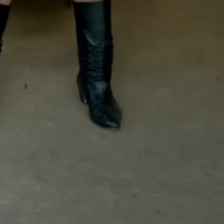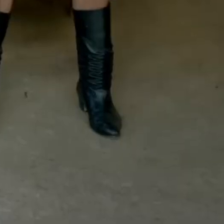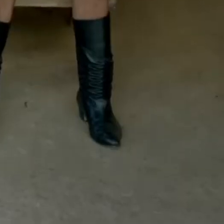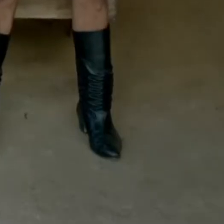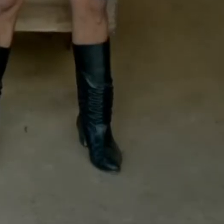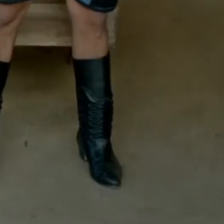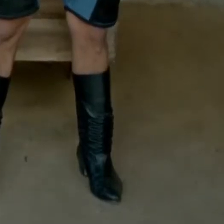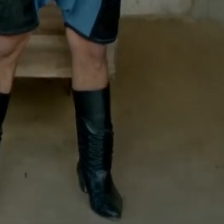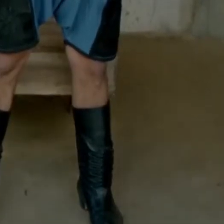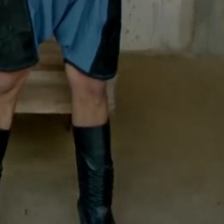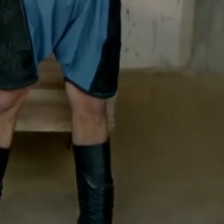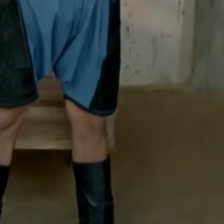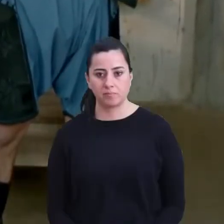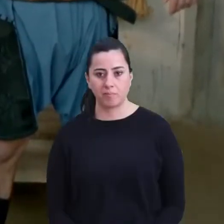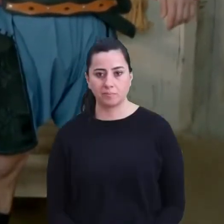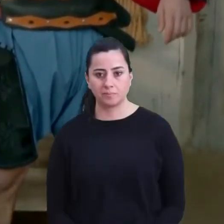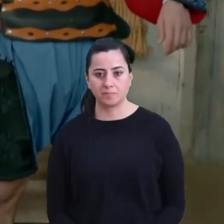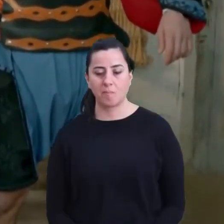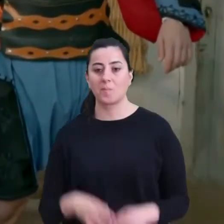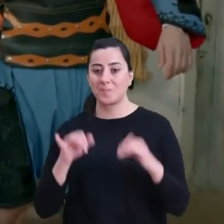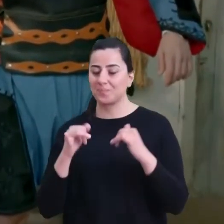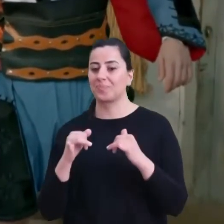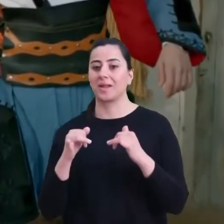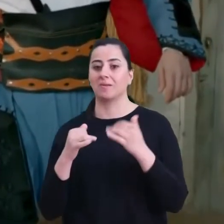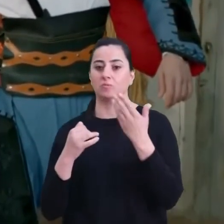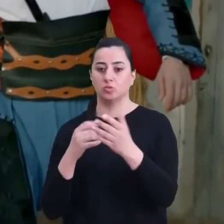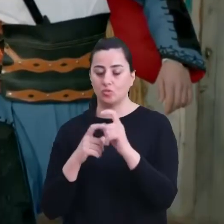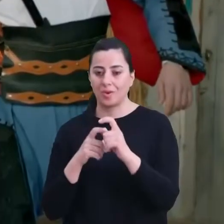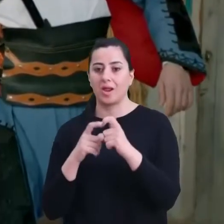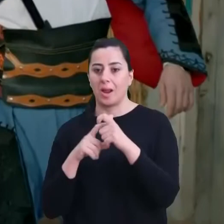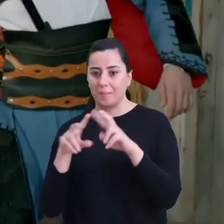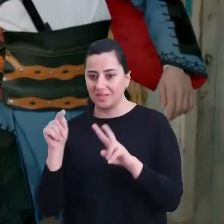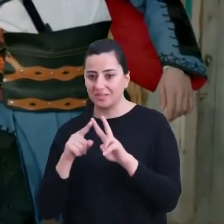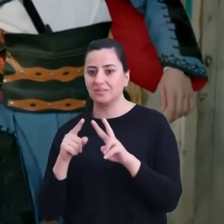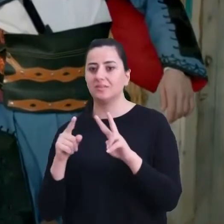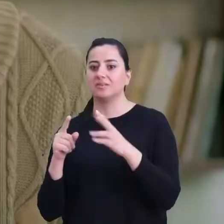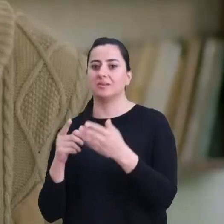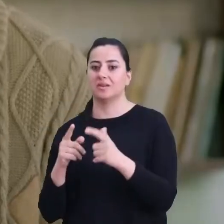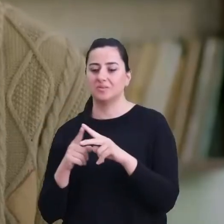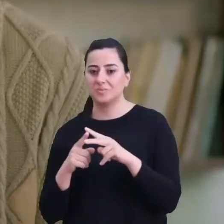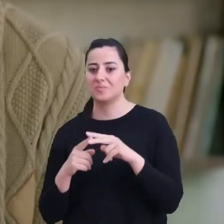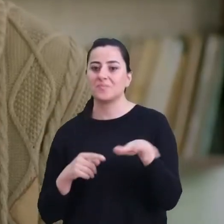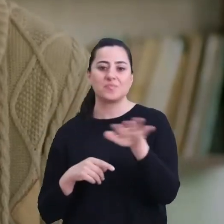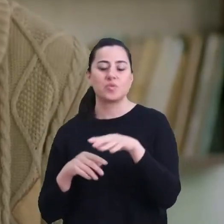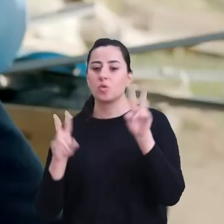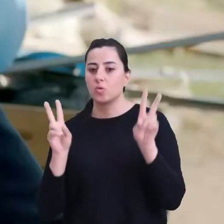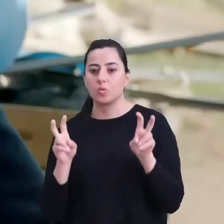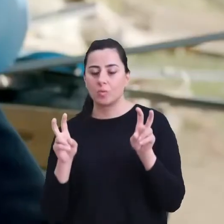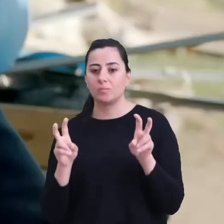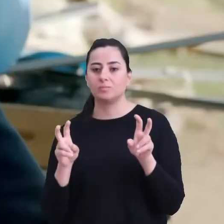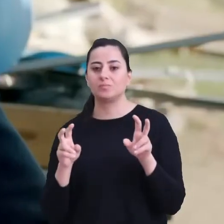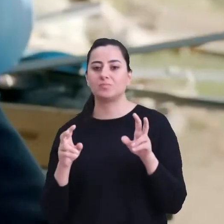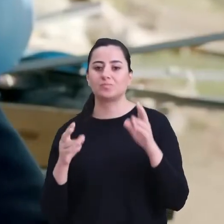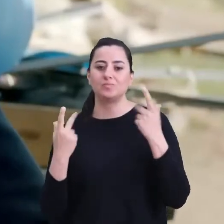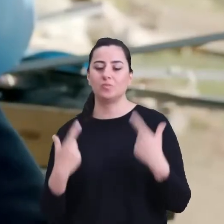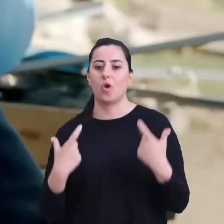Buradalıktalar. Efe kostümü giyip yan yana dizilmişler. Oyunumuzun yıldızları Süleyman, Emin ve Cemil. Oyunumuzun konusunu da yöresel